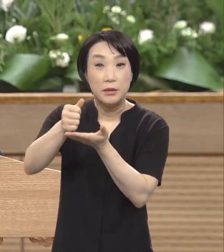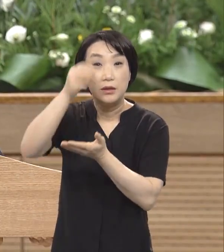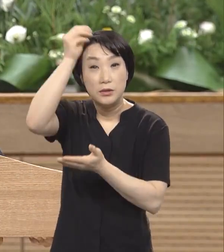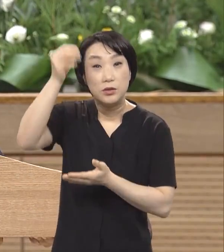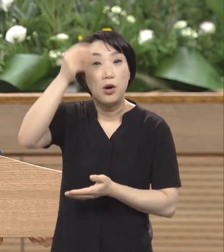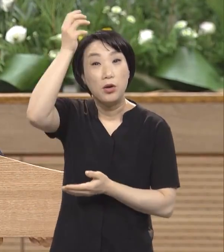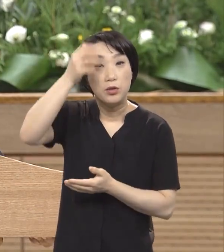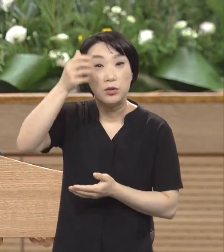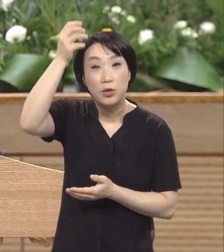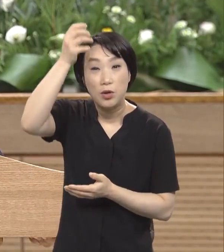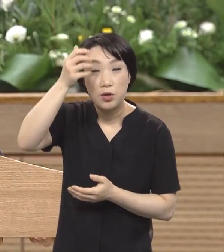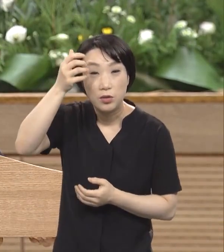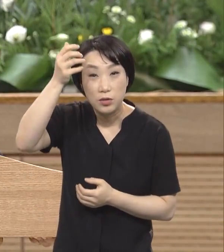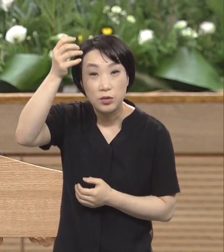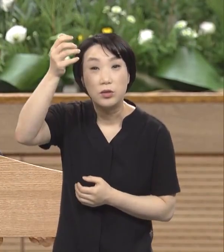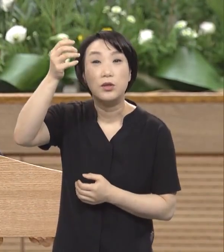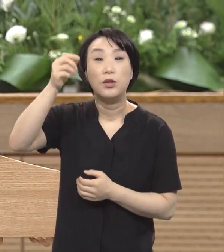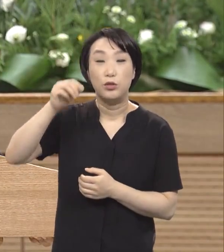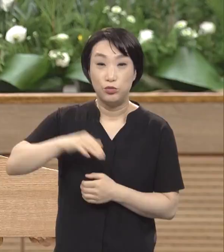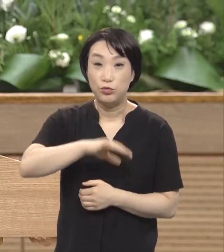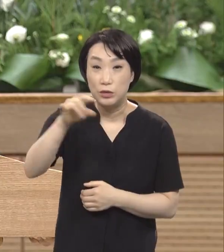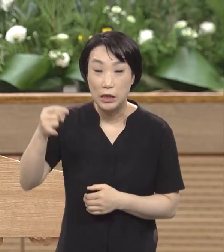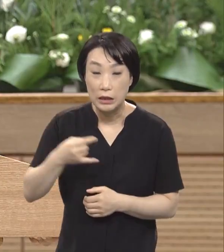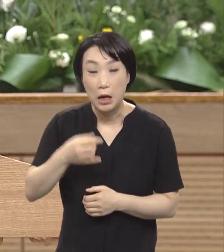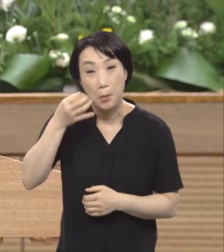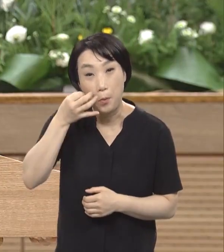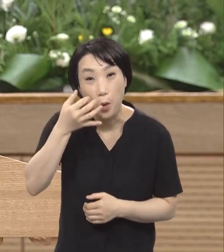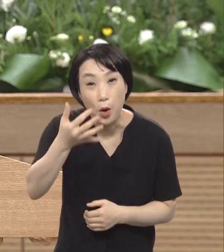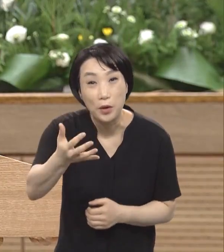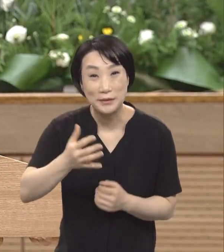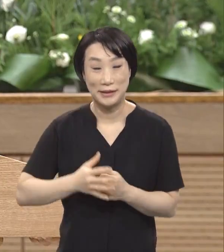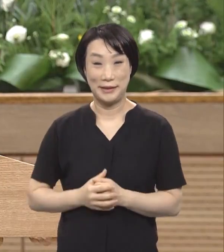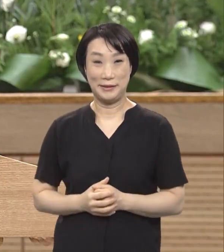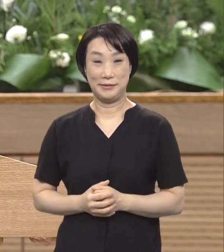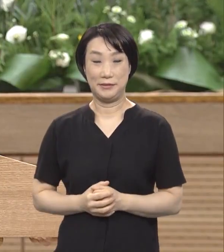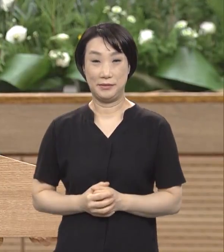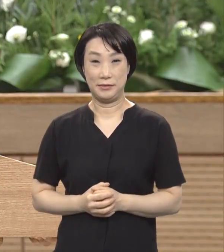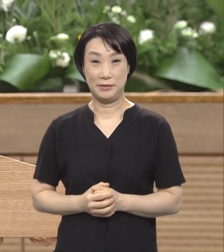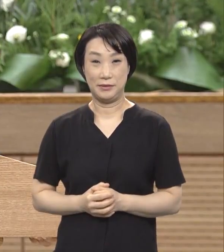성령으로 이것을 우리에게 보이셨으니.